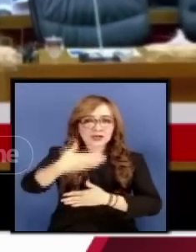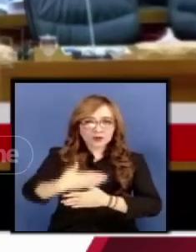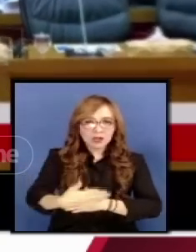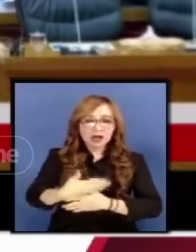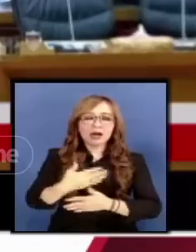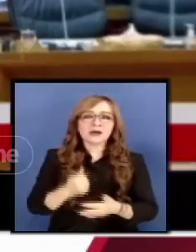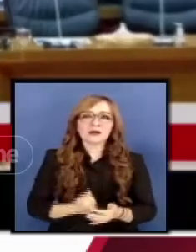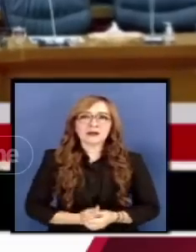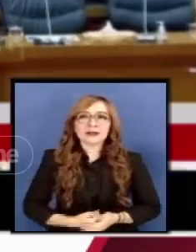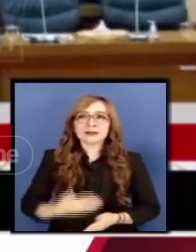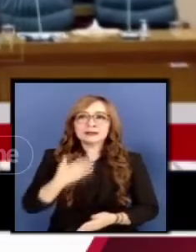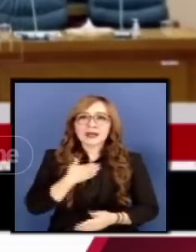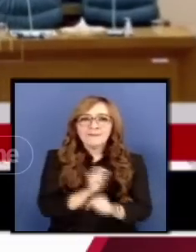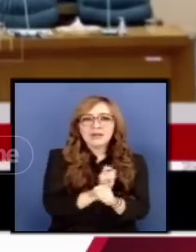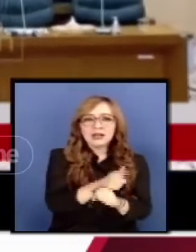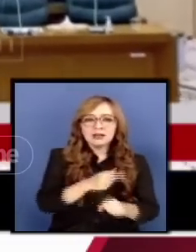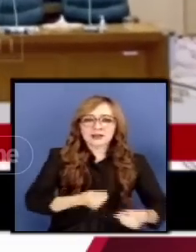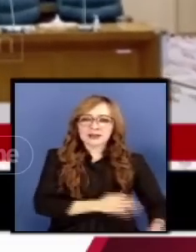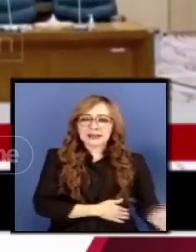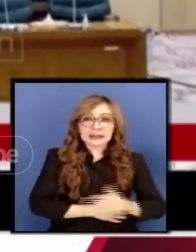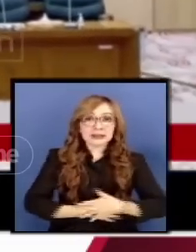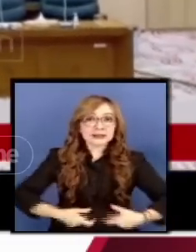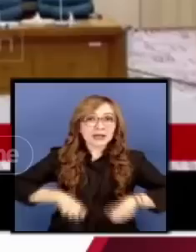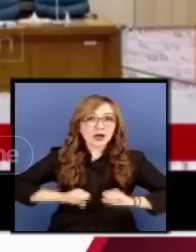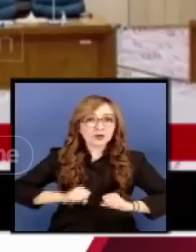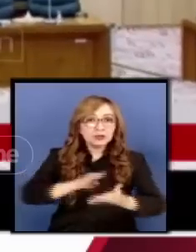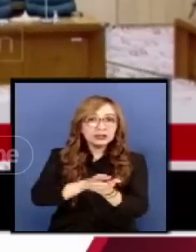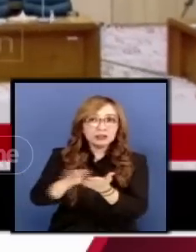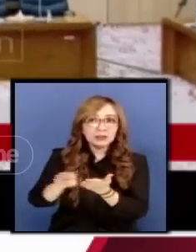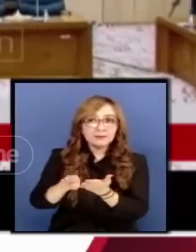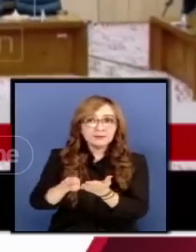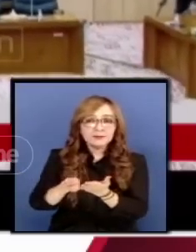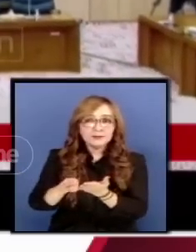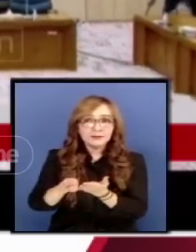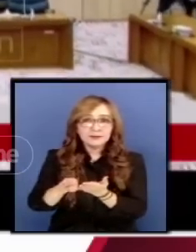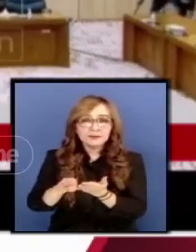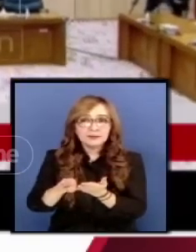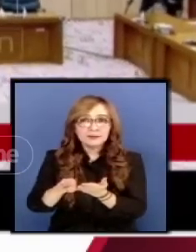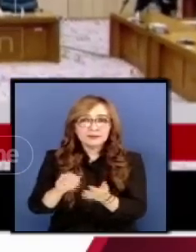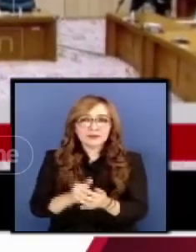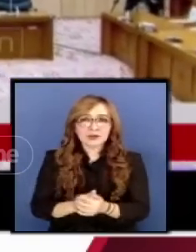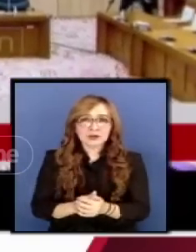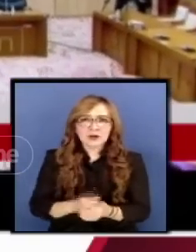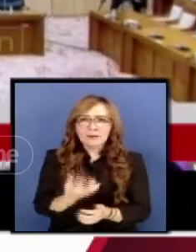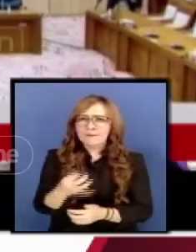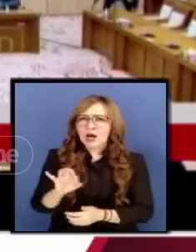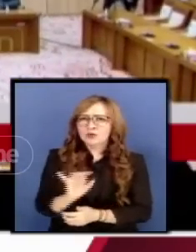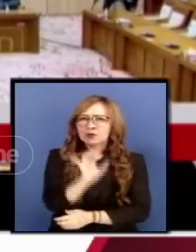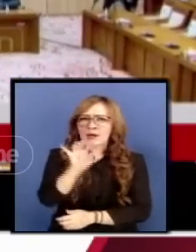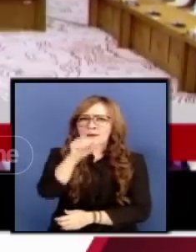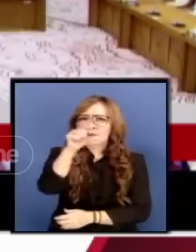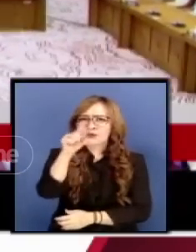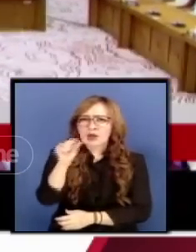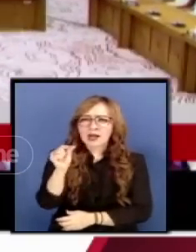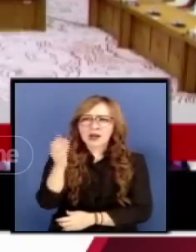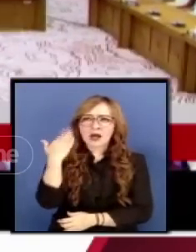periode sekarang, saya beli sarung, saya kirim, rupanya tipis. Jadi baru beberapa bulan yang, satu